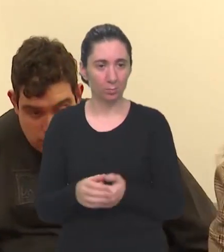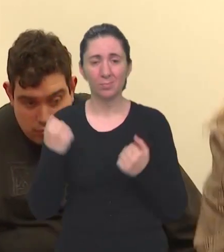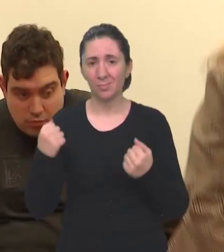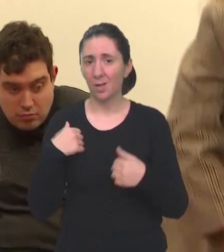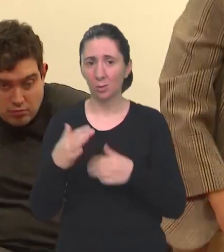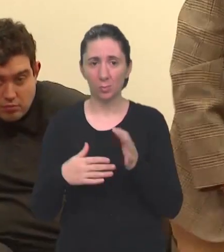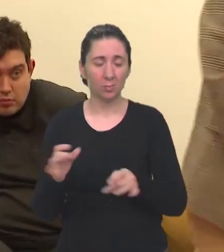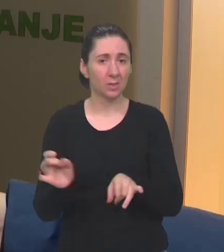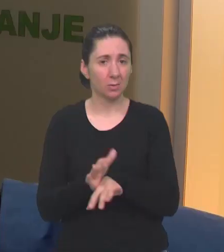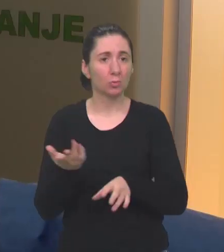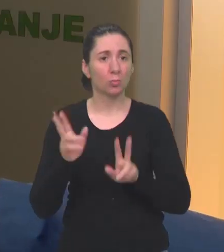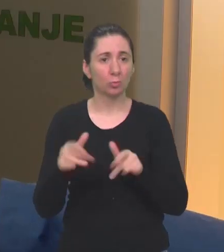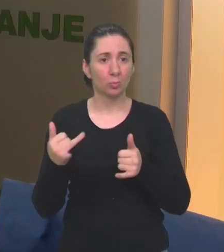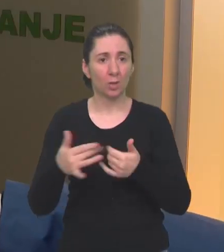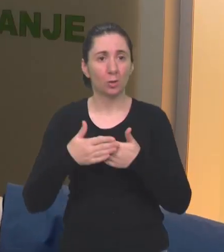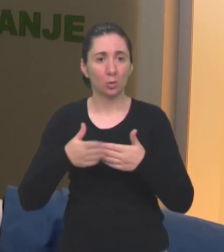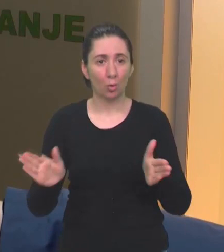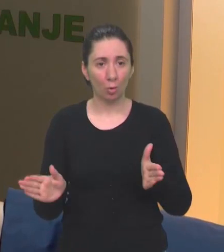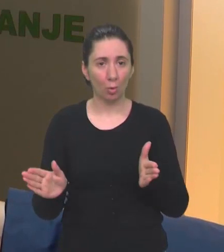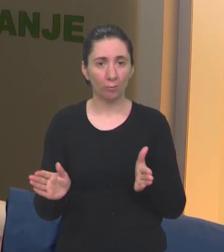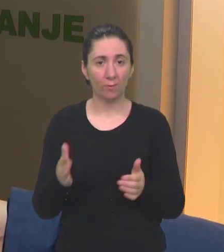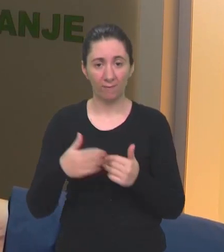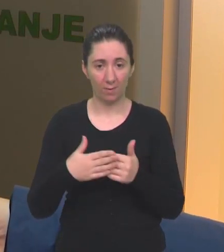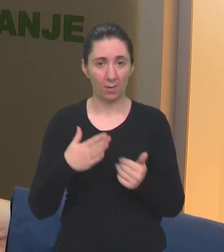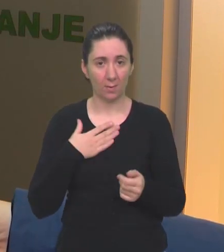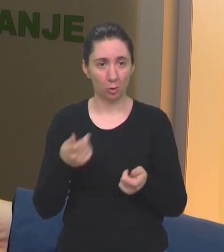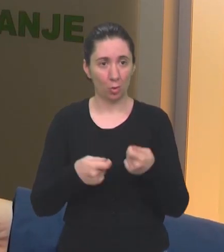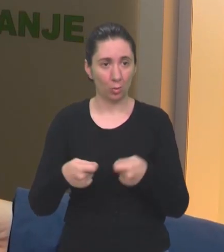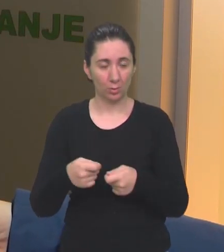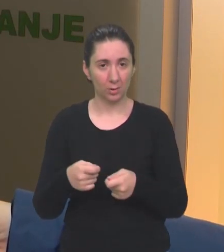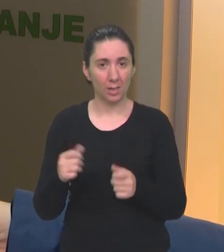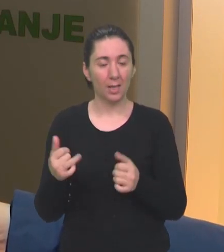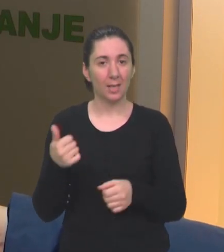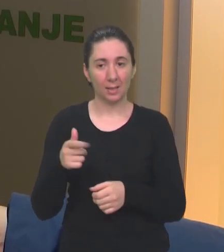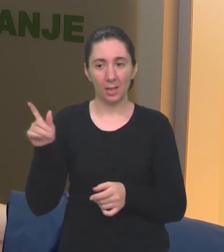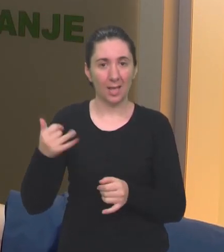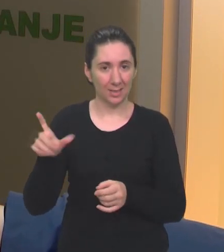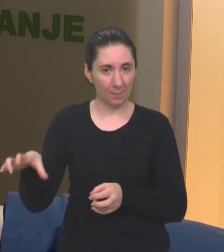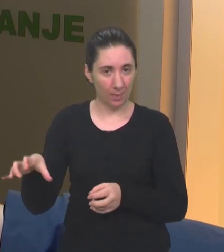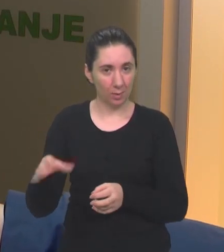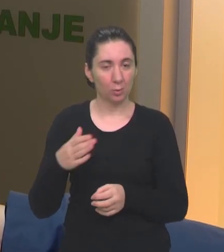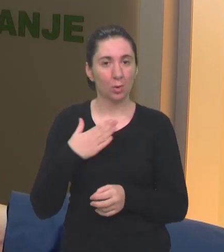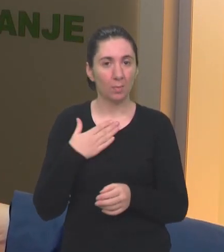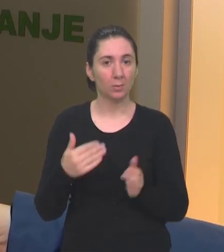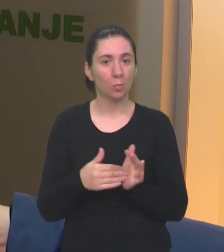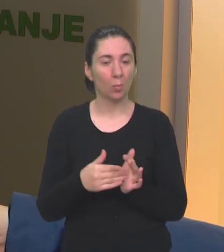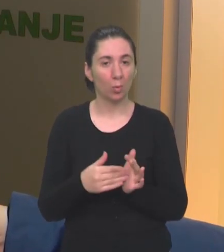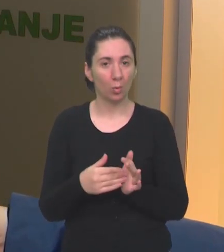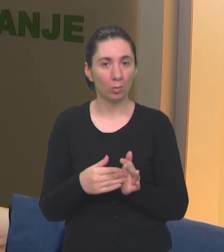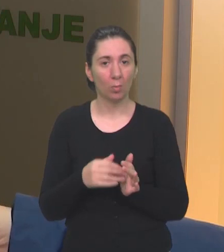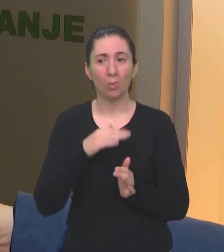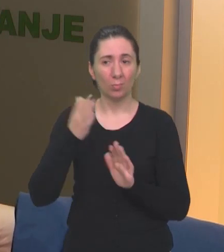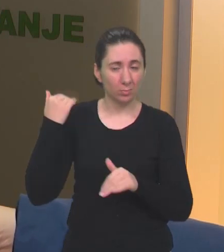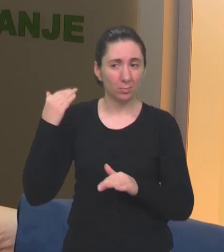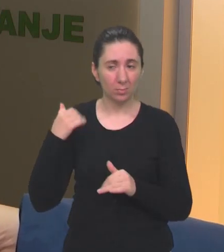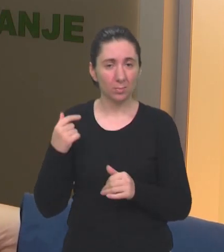smo zadovoljni i sretni što možemo danas otvoriti vrata naše organizacijske jedinice u Jastrebarskom. Imali smo za potrebu to već dosta